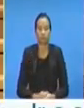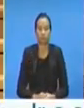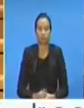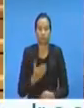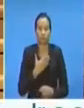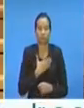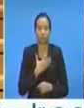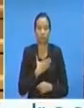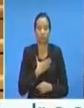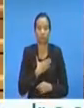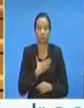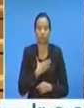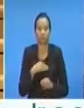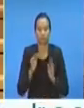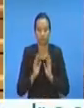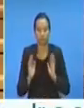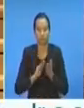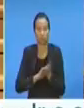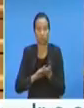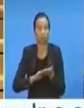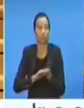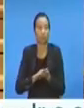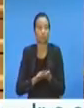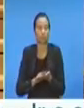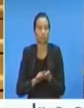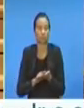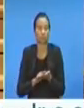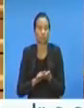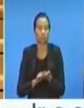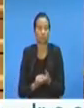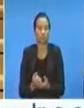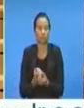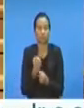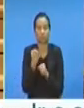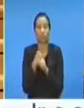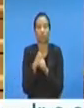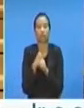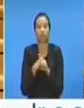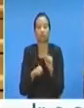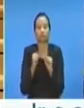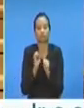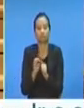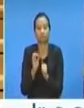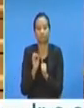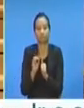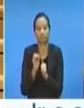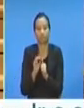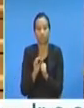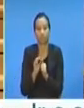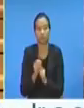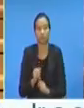ต้องกราบขออภัยถ้าได้กระทำการใดเป็นการข่ม